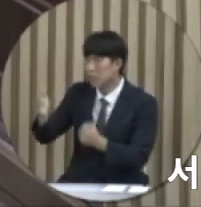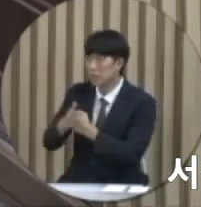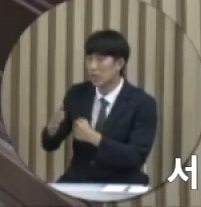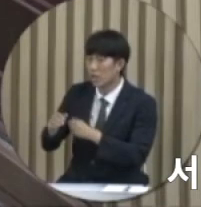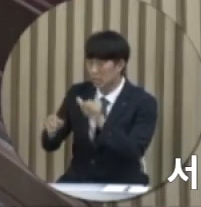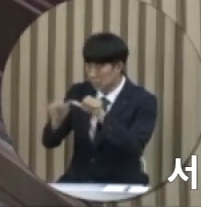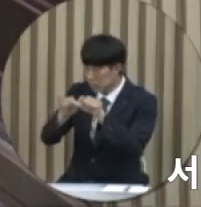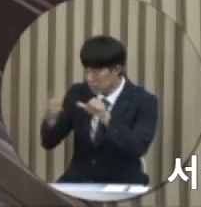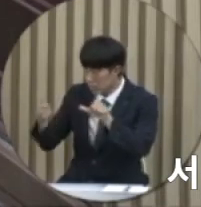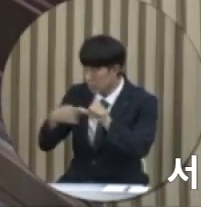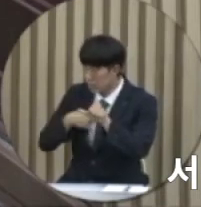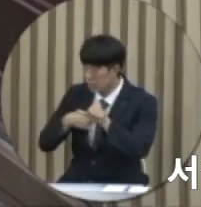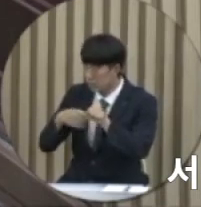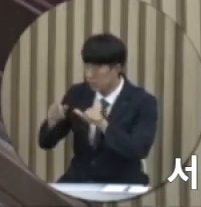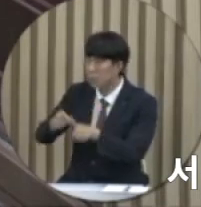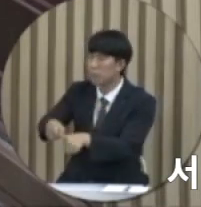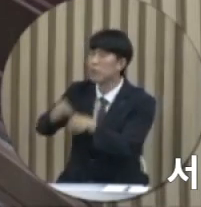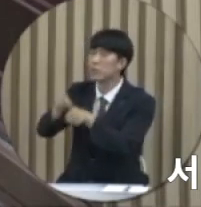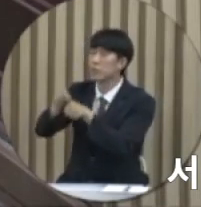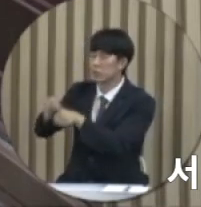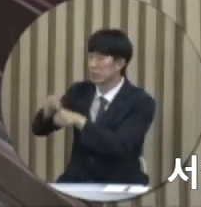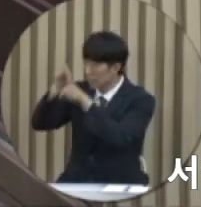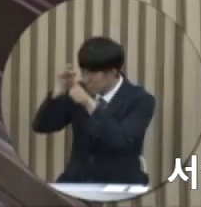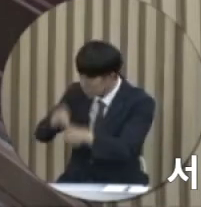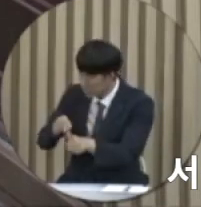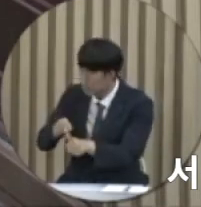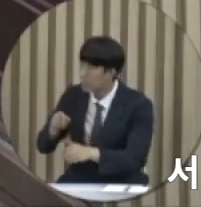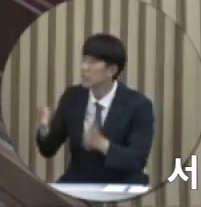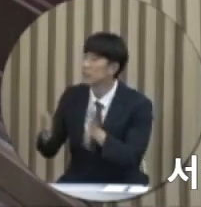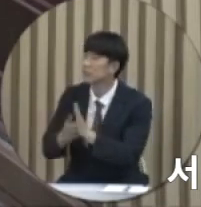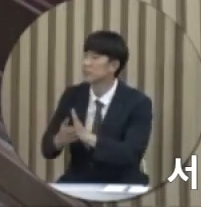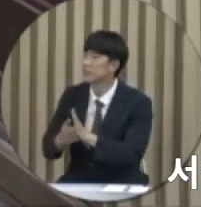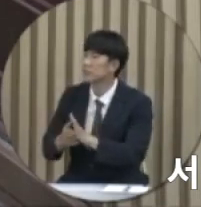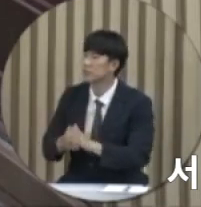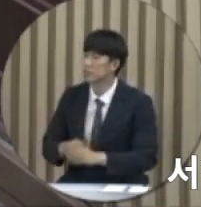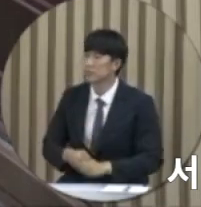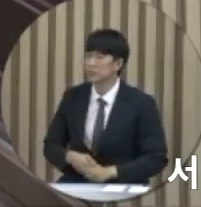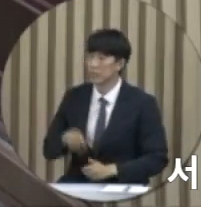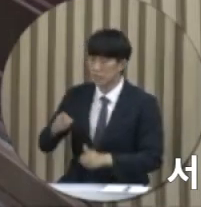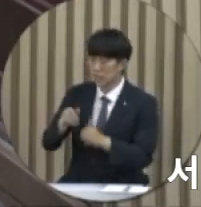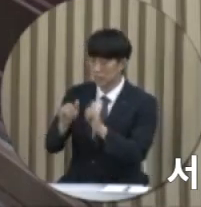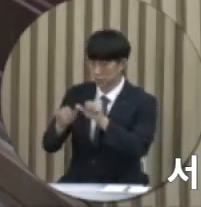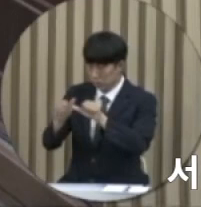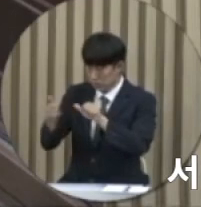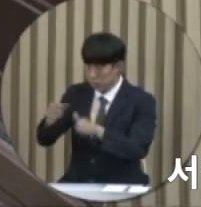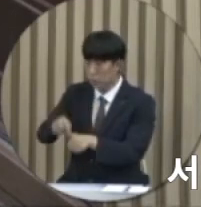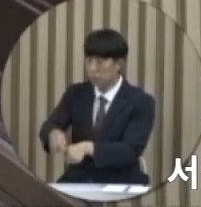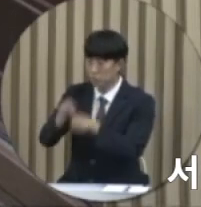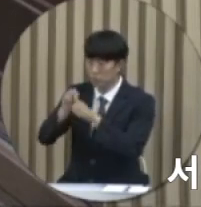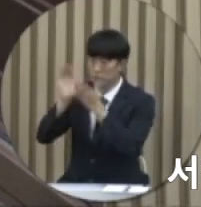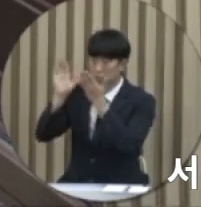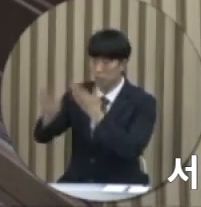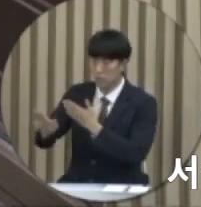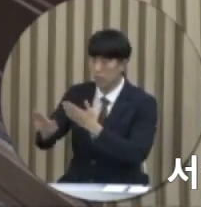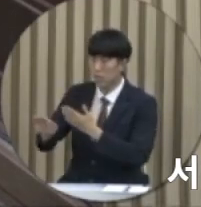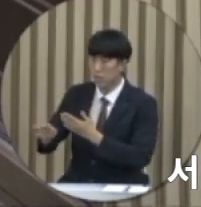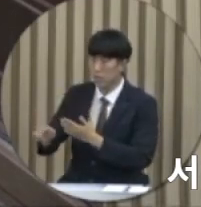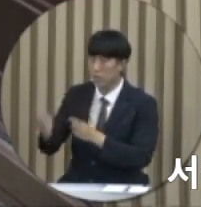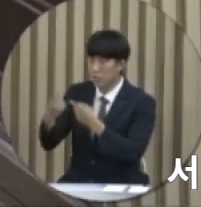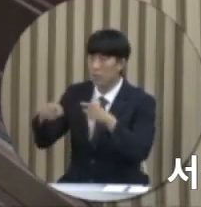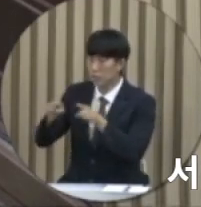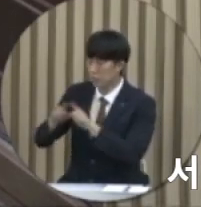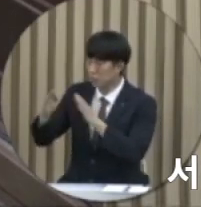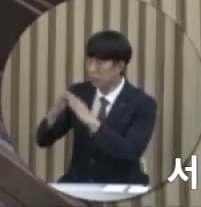5명 정도의 임의제를 뽑으라고 이미 지시는 내려간 상태입니다. 그래서 그 인원을 뽑아서 우선 공동주택 관리과가